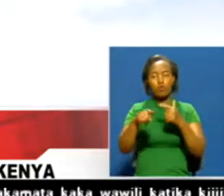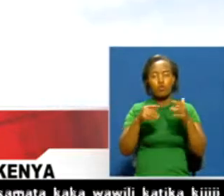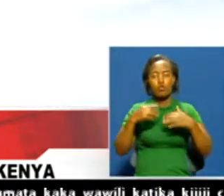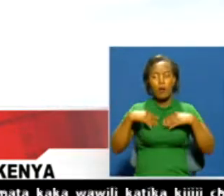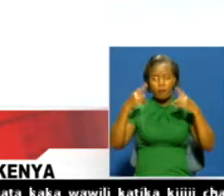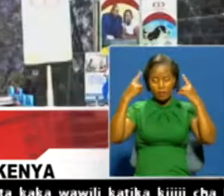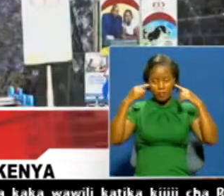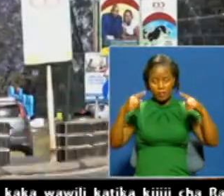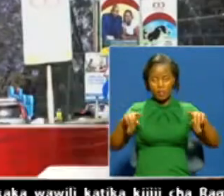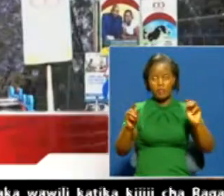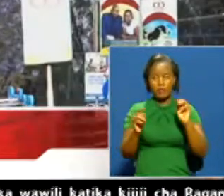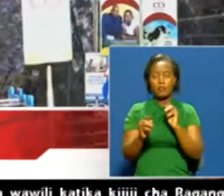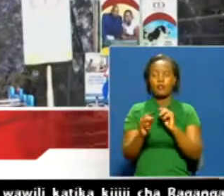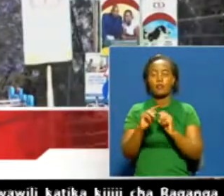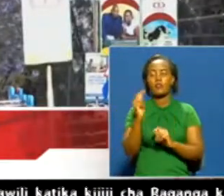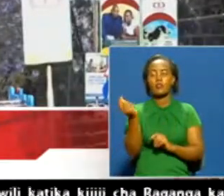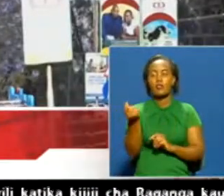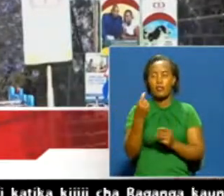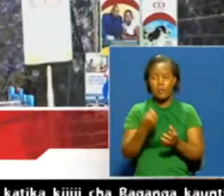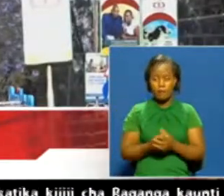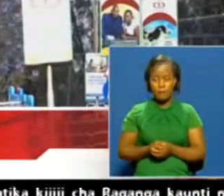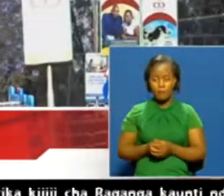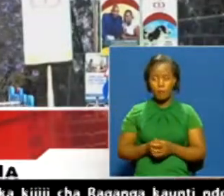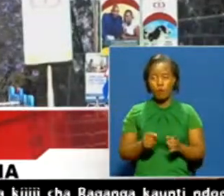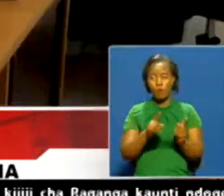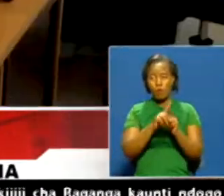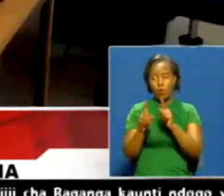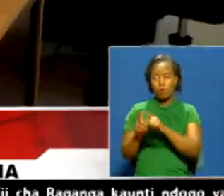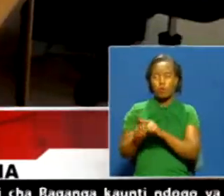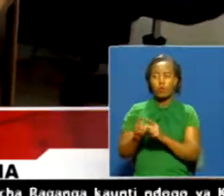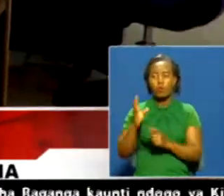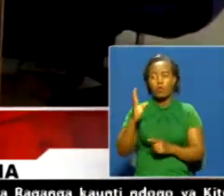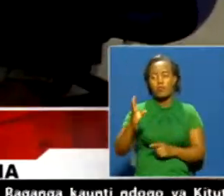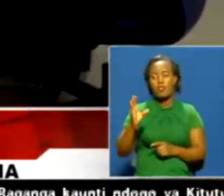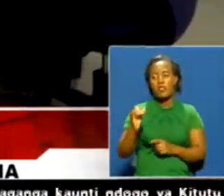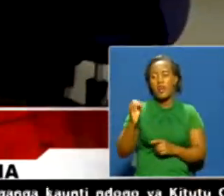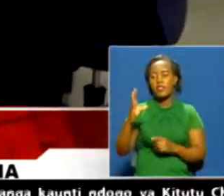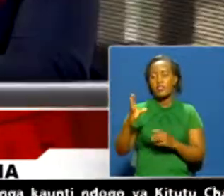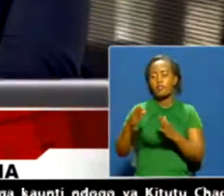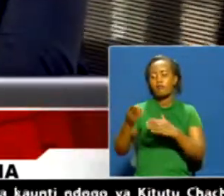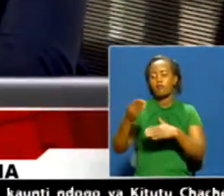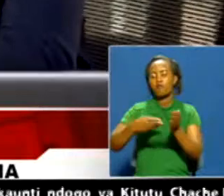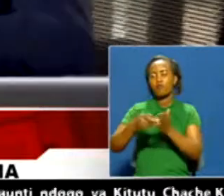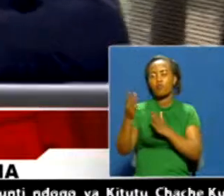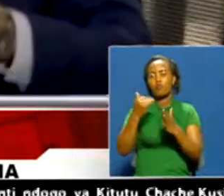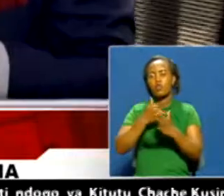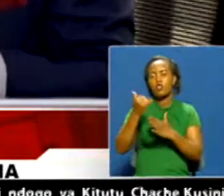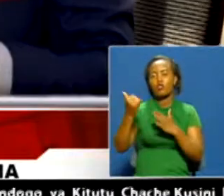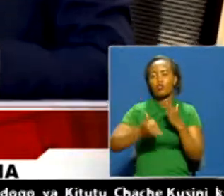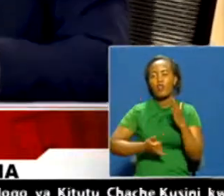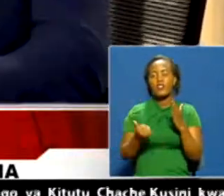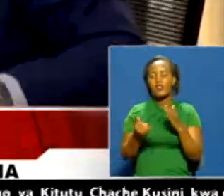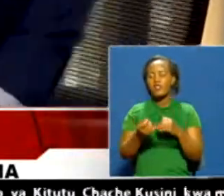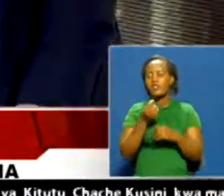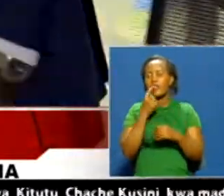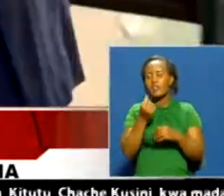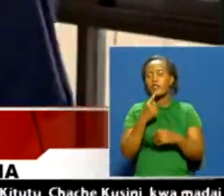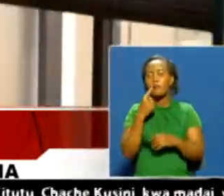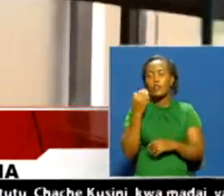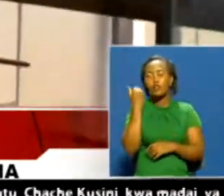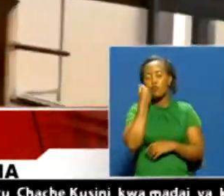Na hatimaye, kampuni za utoaji bima za matibabu zililipa bima ya shilingi milioni 269 kwa matibabu ya ugonjwa wa